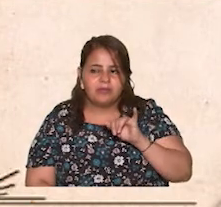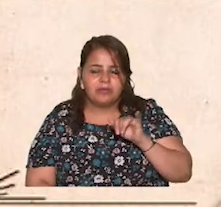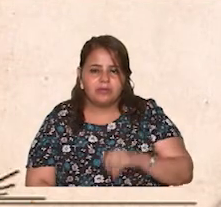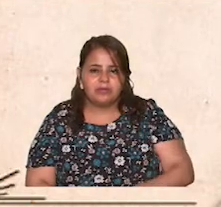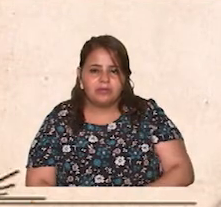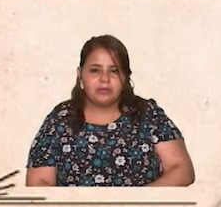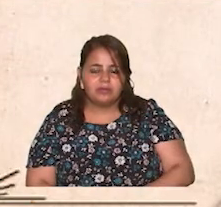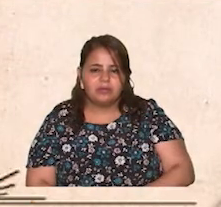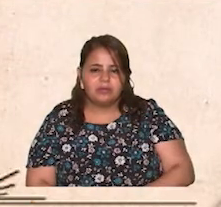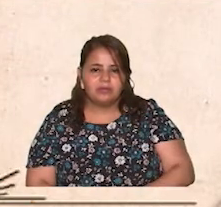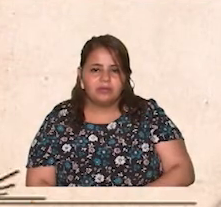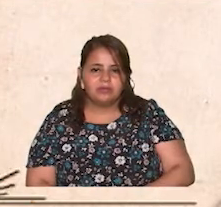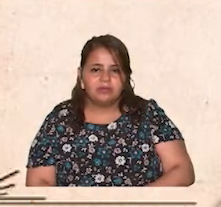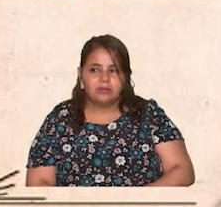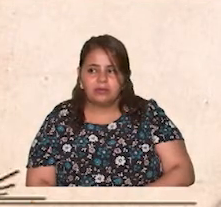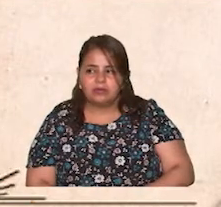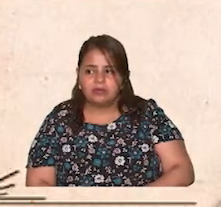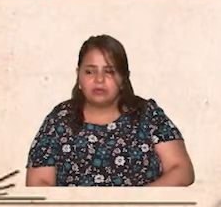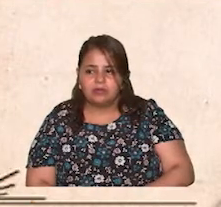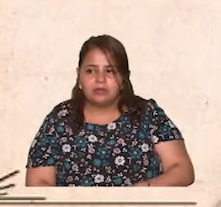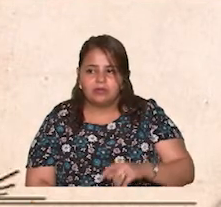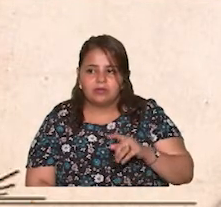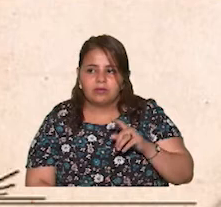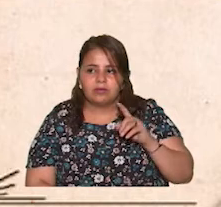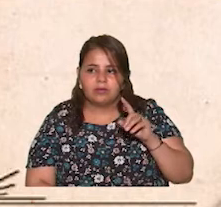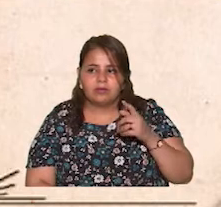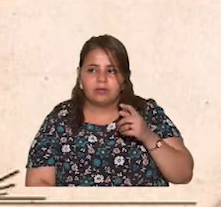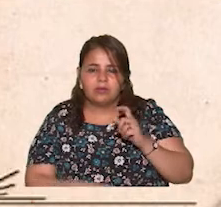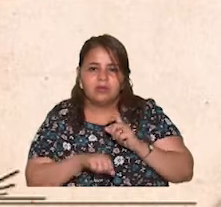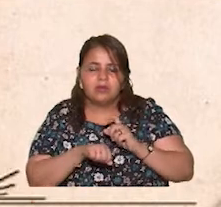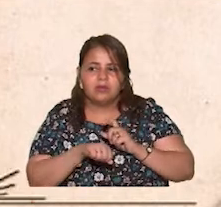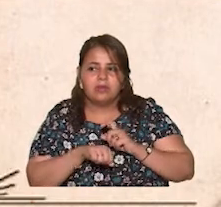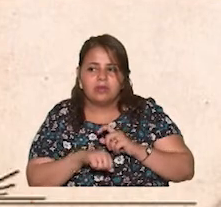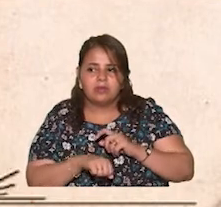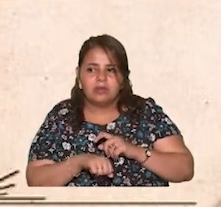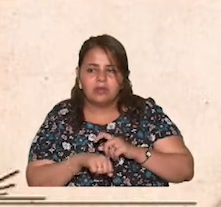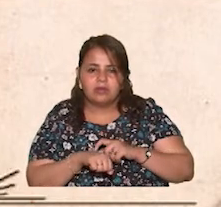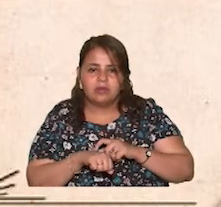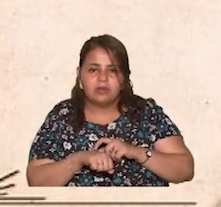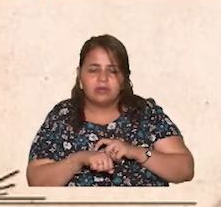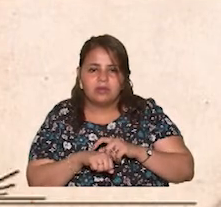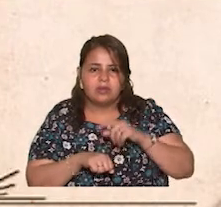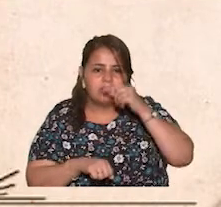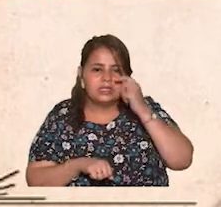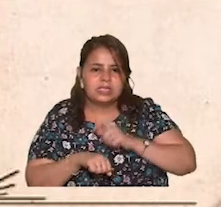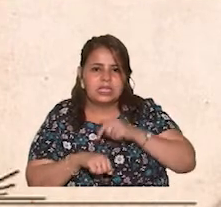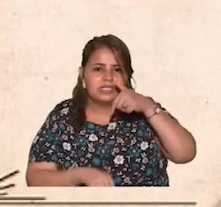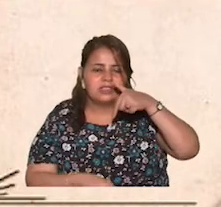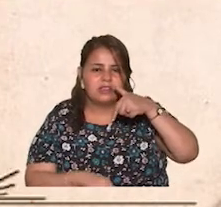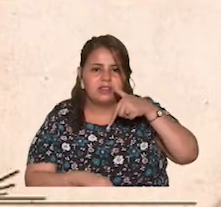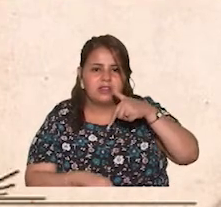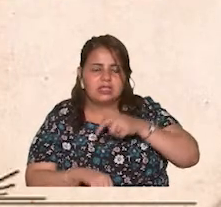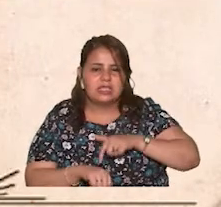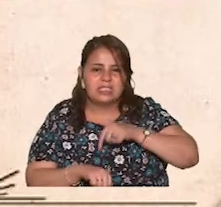في السويد أو في البلاد كلها الميعاد ميعاد. يعني حتى الناس تهزر مع بعض تقول الساعة 6، 6 سويدي ولا 6